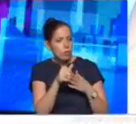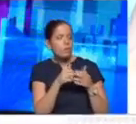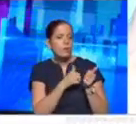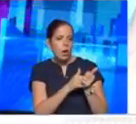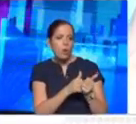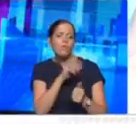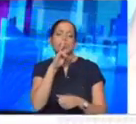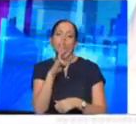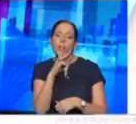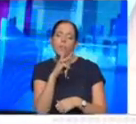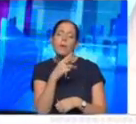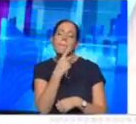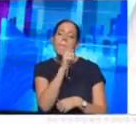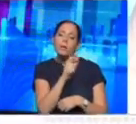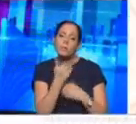פז, תודה רבה לך.